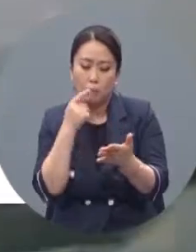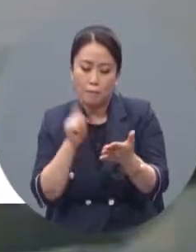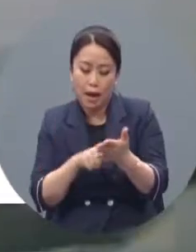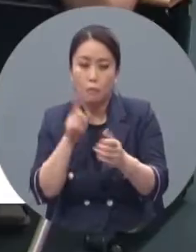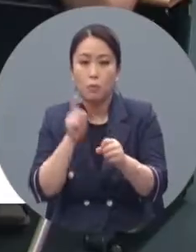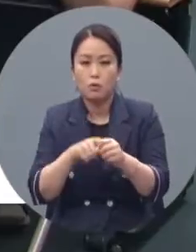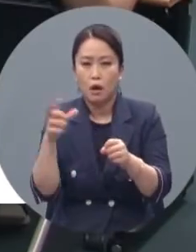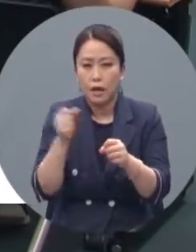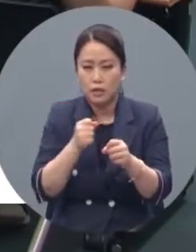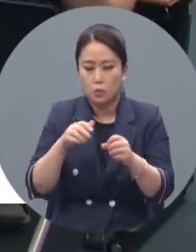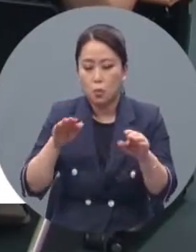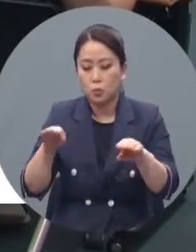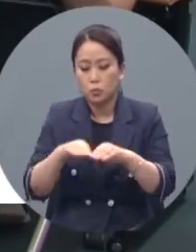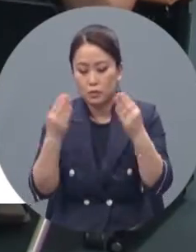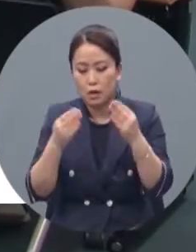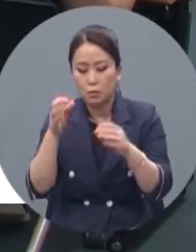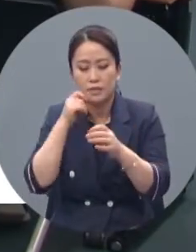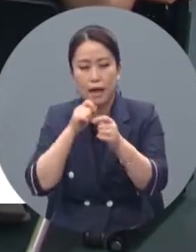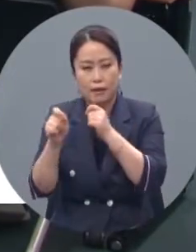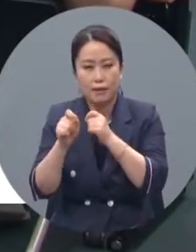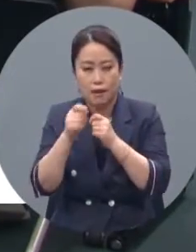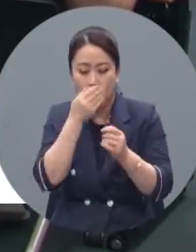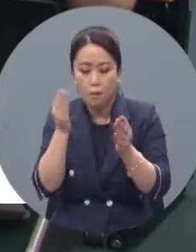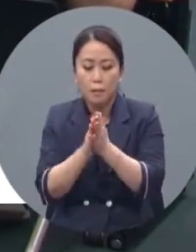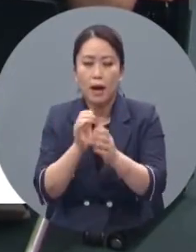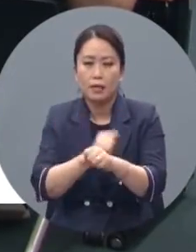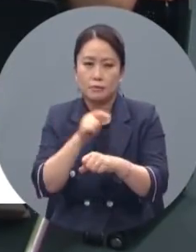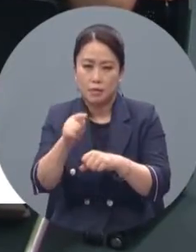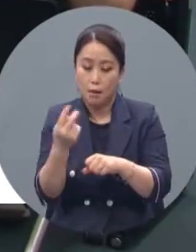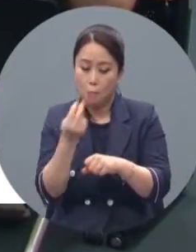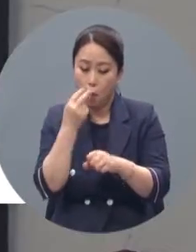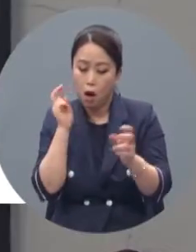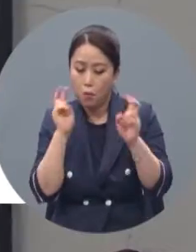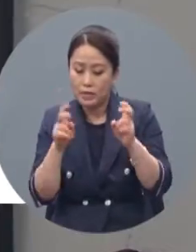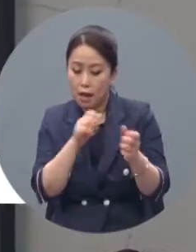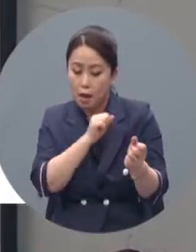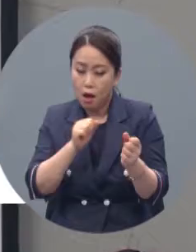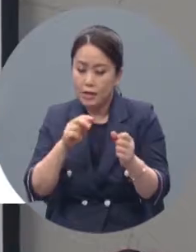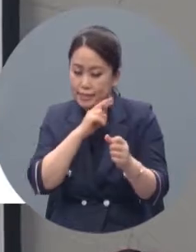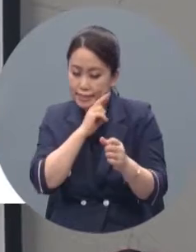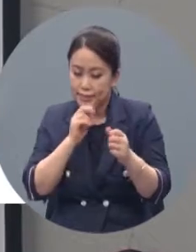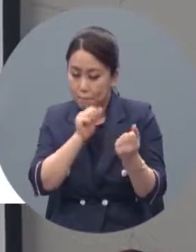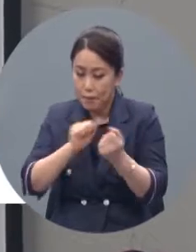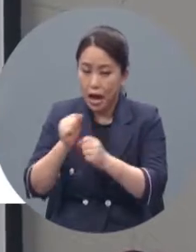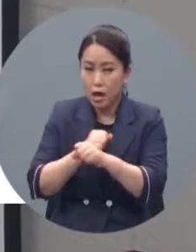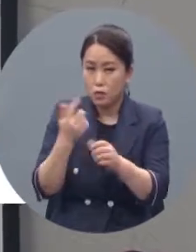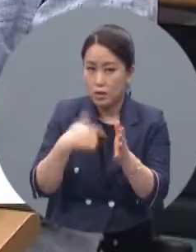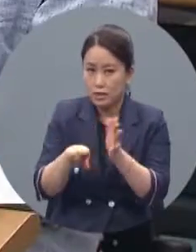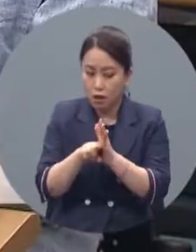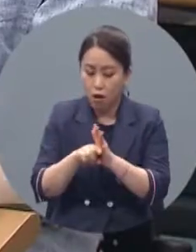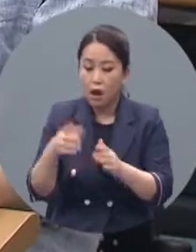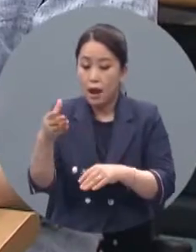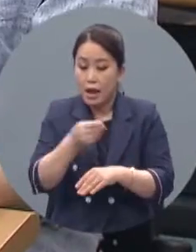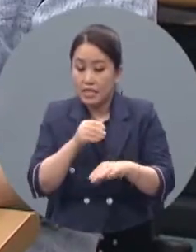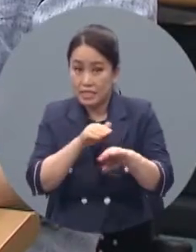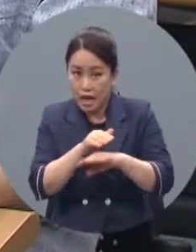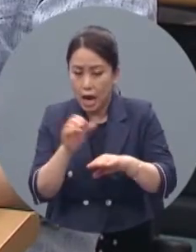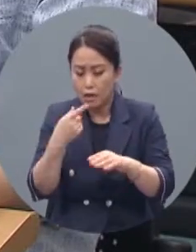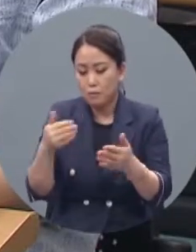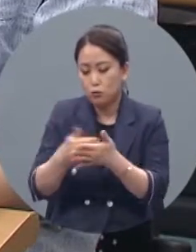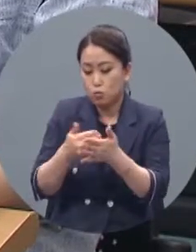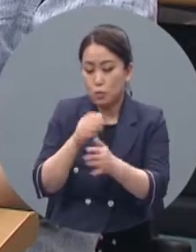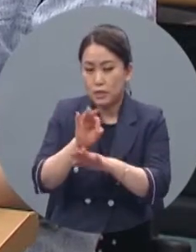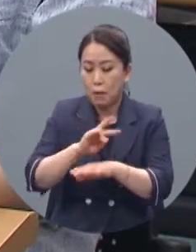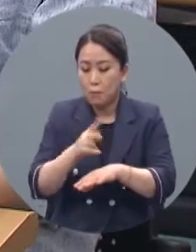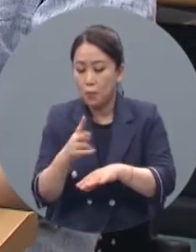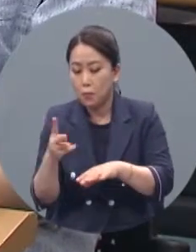사기 범행을 공모했습니다. 보험사의 의심을 피하기 위해 렌터카와 중고차 여러 대를 바꿔가며 치밀하게 범행을